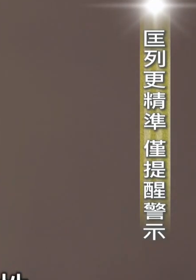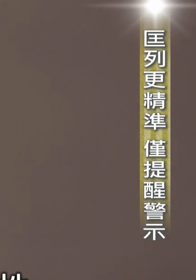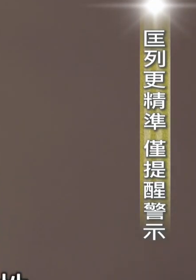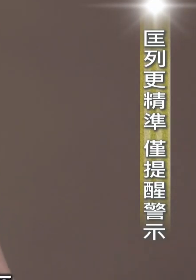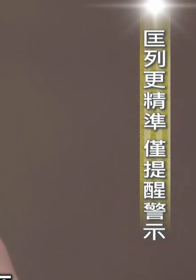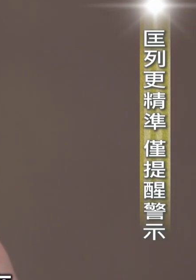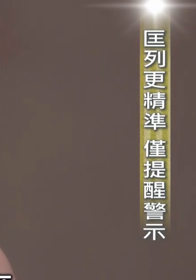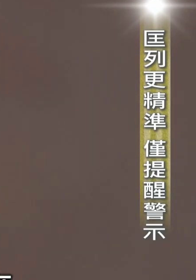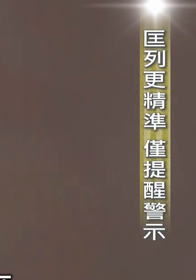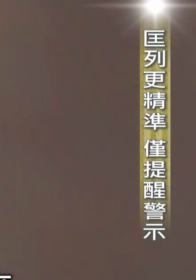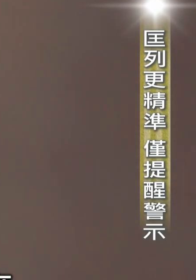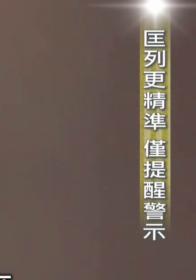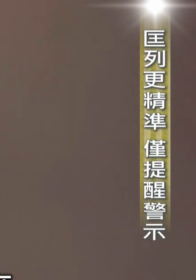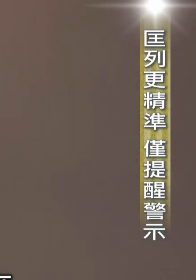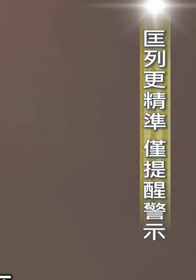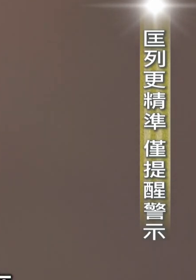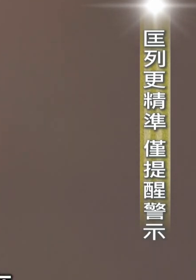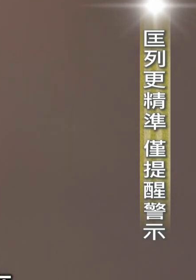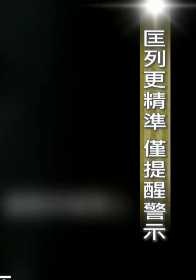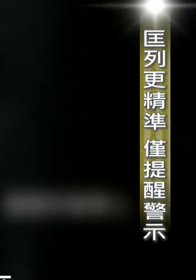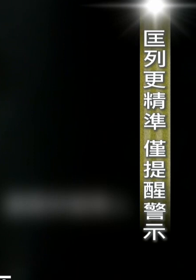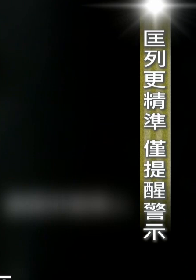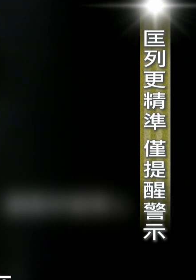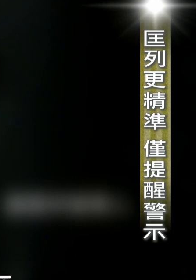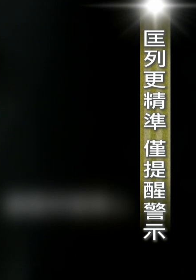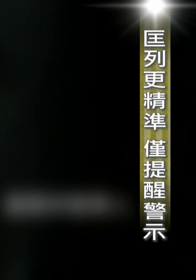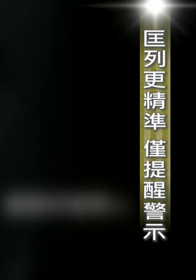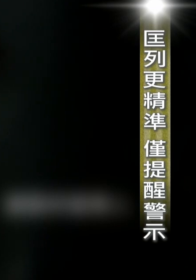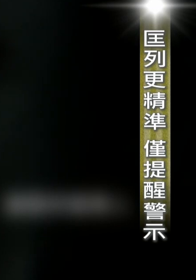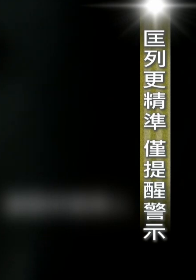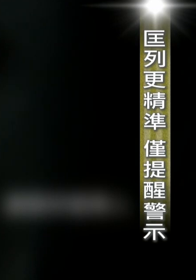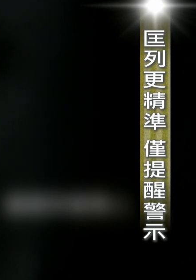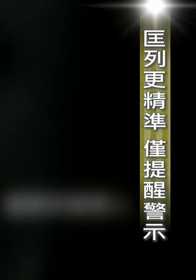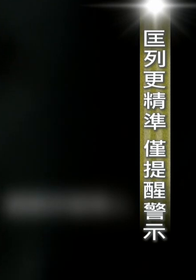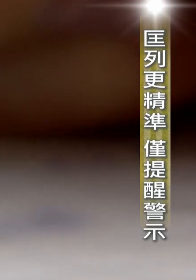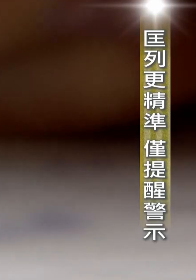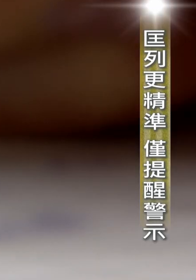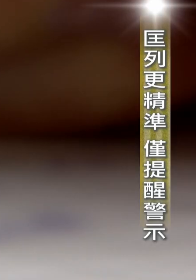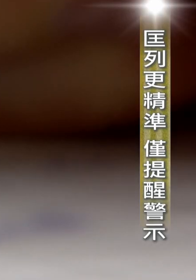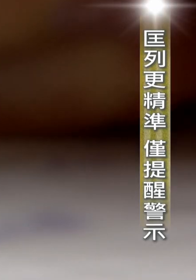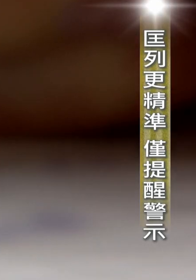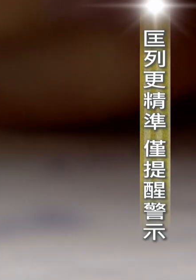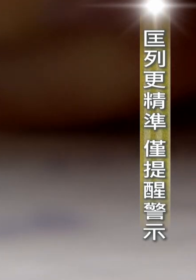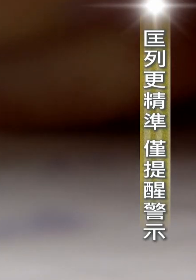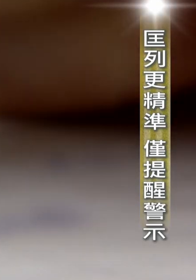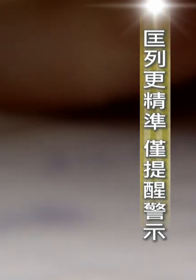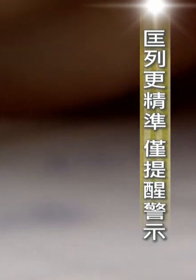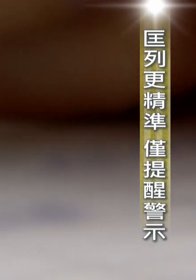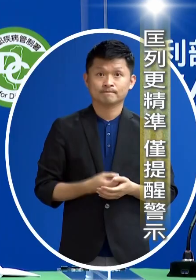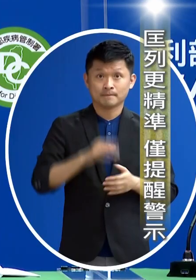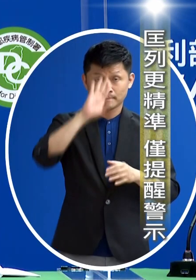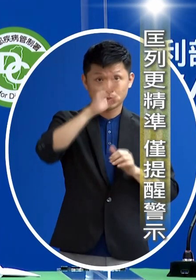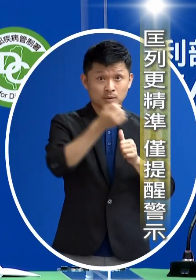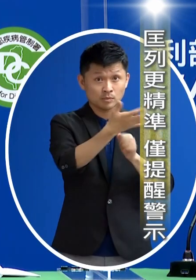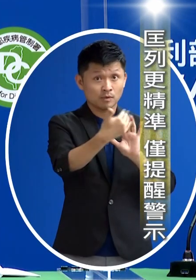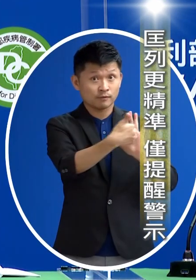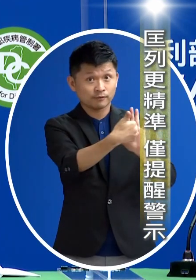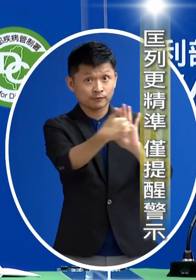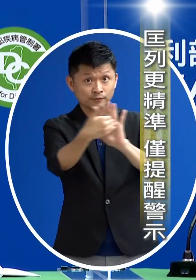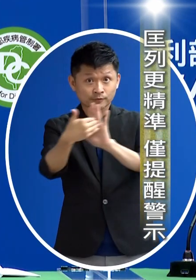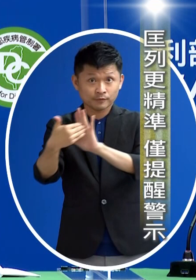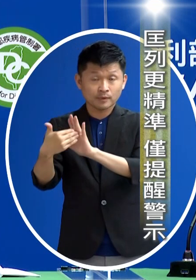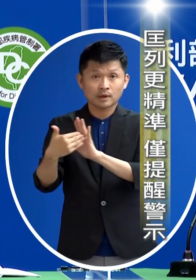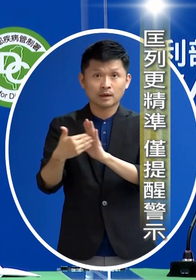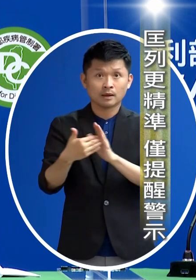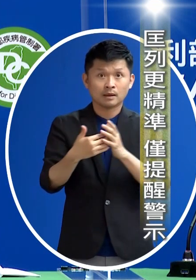没有强制性，想冲高下载量恐怕有难度，而且没有手机的人又该怎么办？ 经过一个